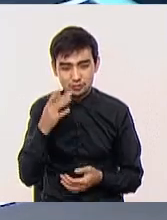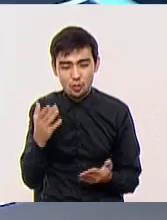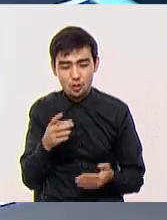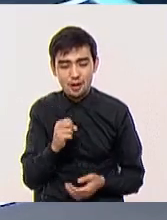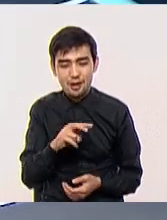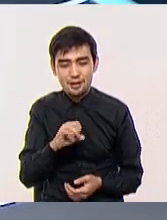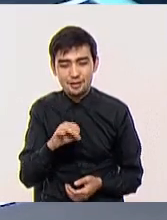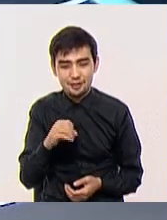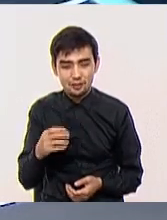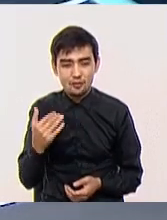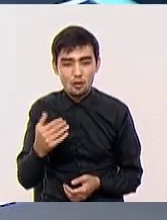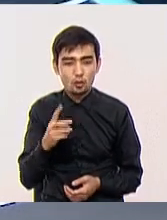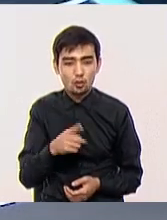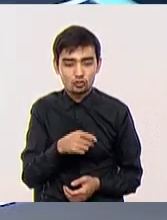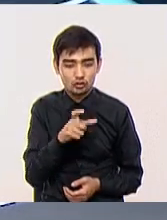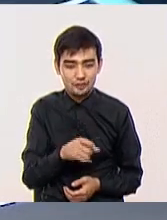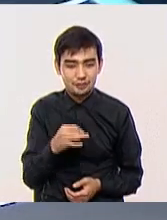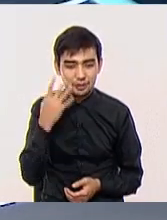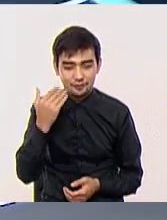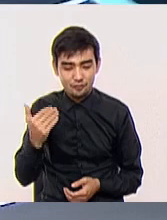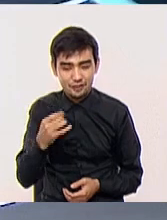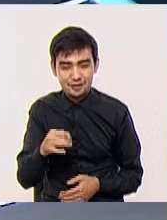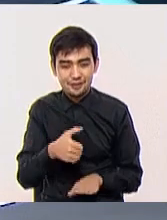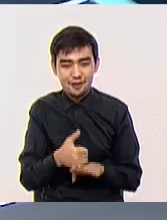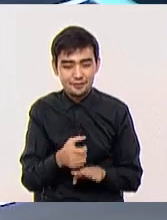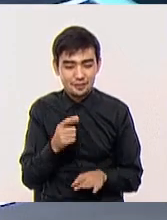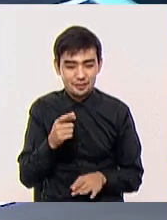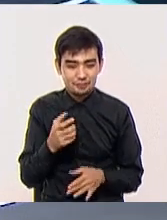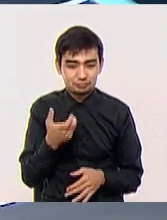такой Алихан, по вашему мнению, и какая главная его заслуга?